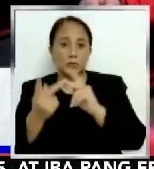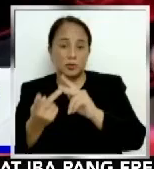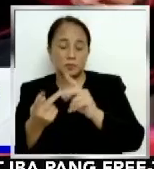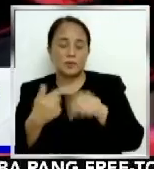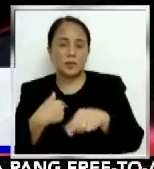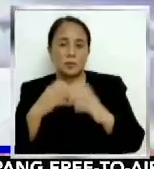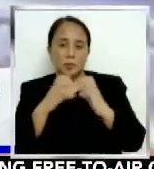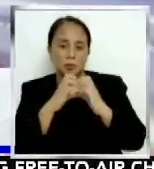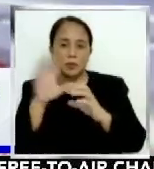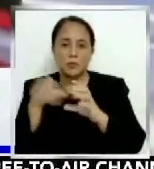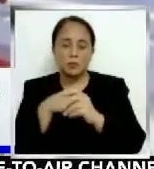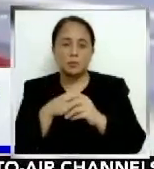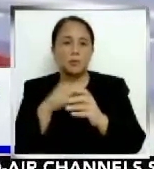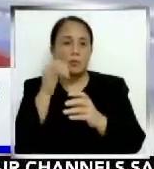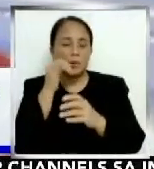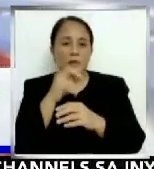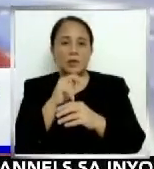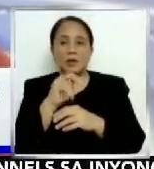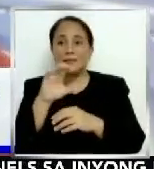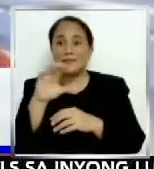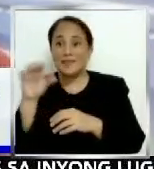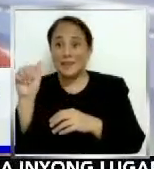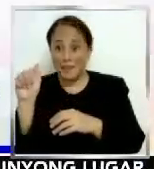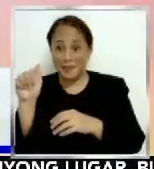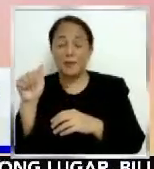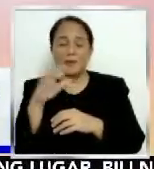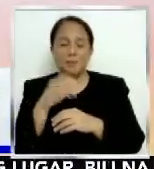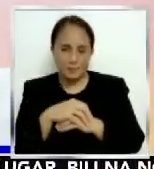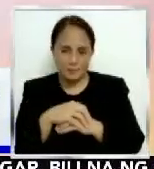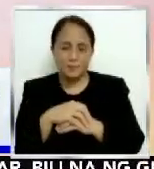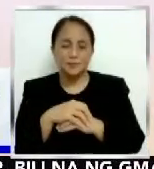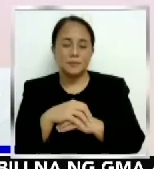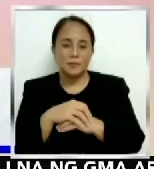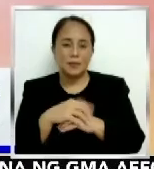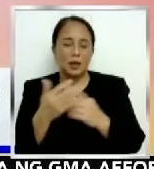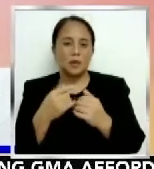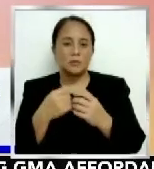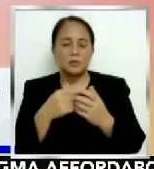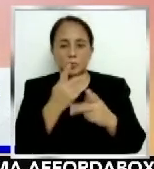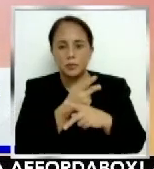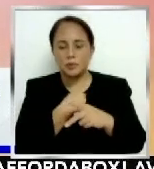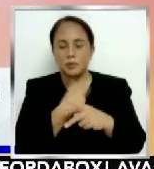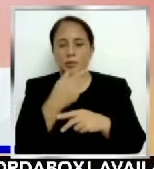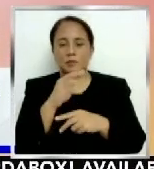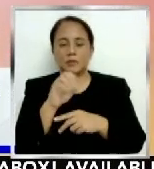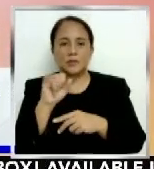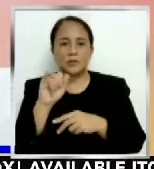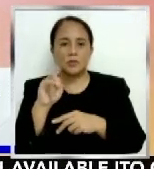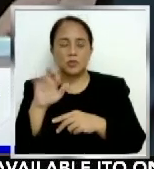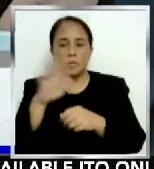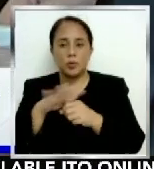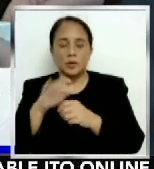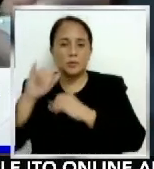ang coverage ng National Collegiate Athletic Association o NCAA. Nagpo-produce din ang GMA Synergy ng local at international ticketed